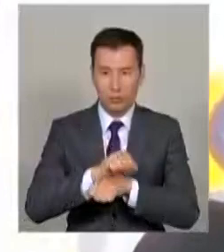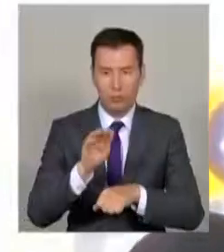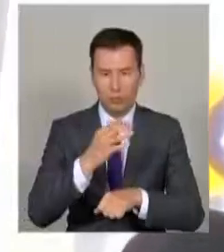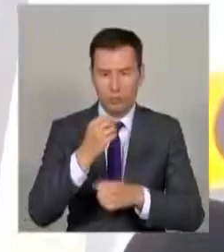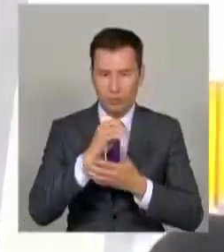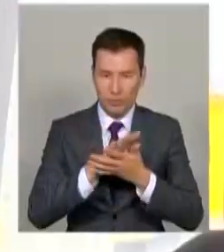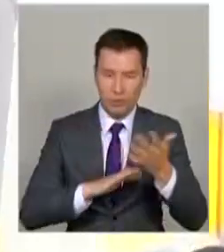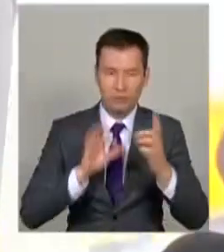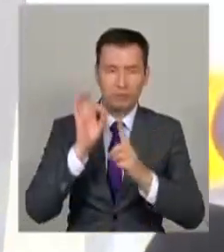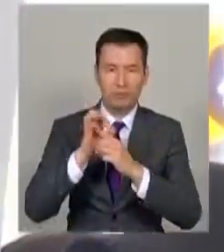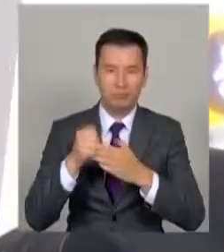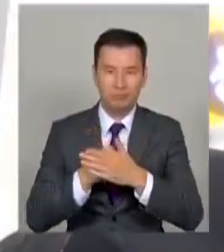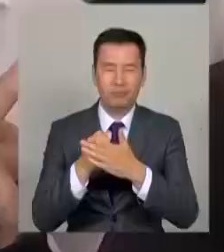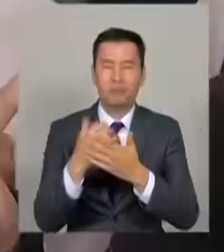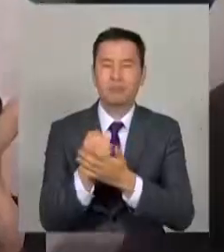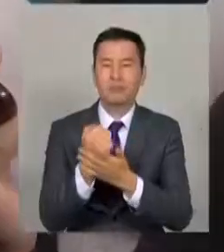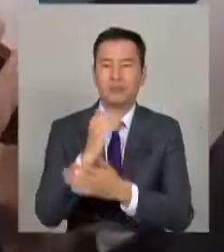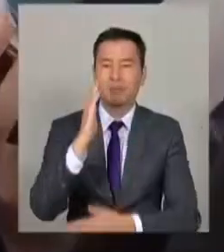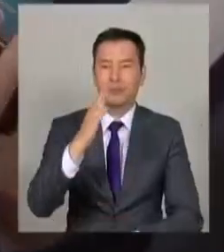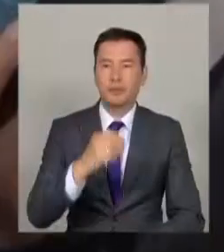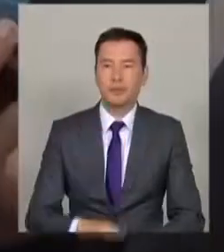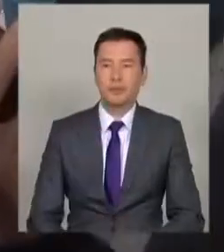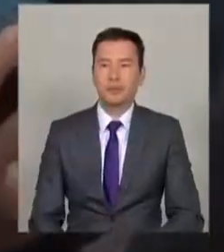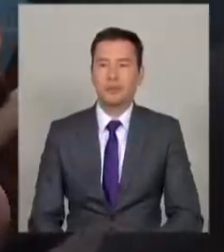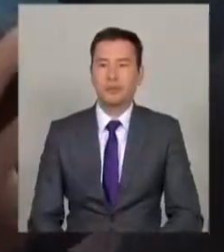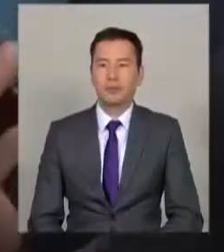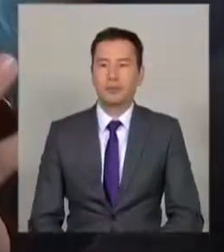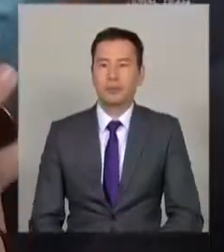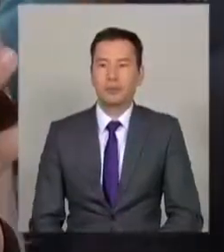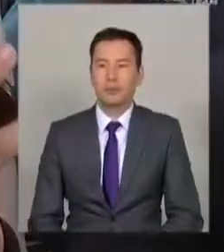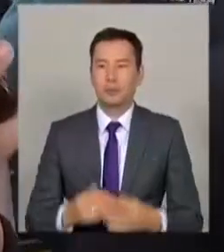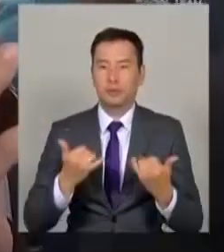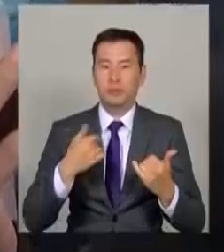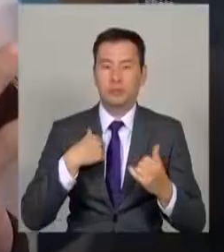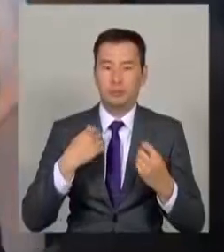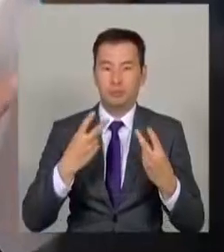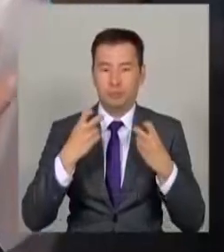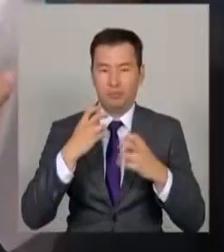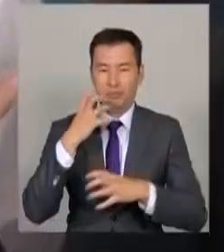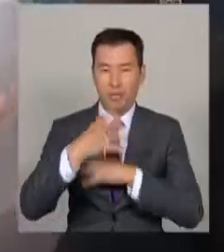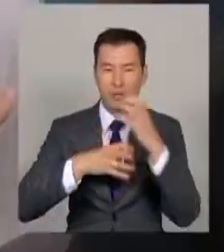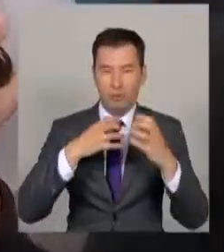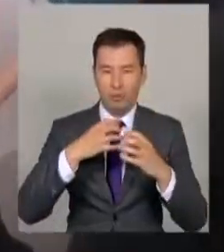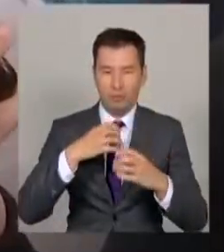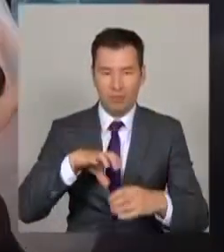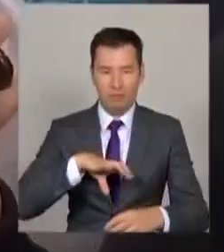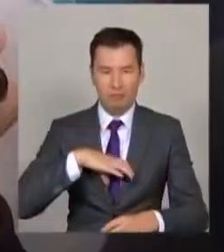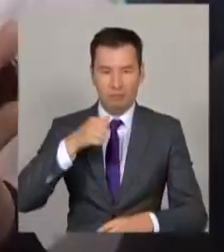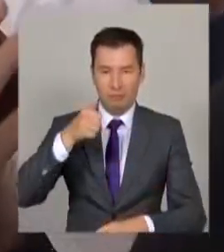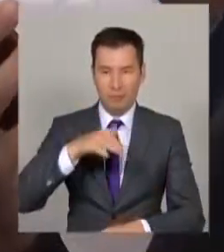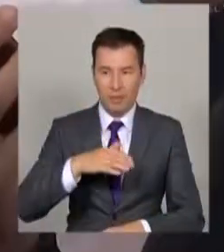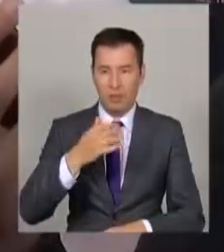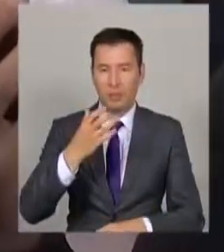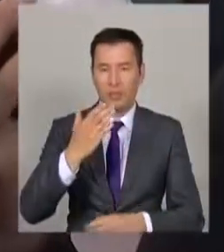белесті бағындыруға дайындаламыз дейді. Әлемшімен бұл атанып жатырмыз, бұмен тоқтамаймыз. Алда Олимпиада ойындары, Азия ойындары